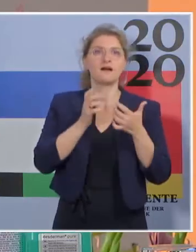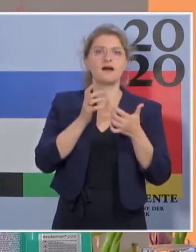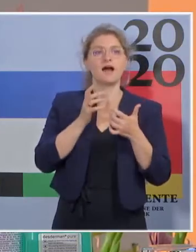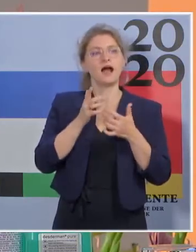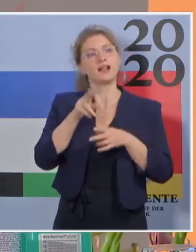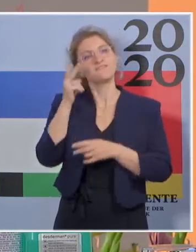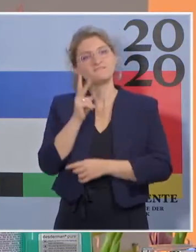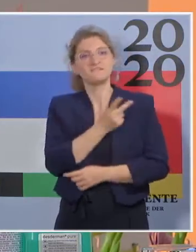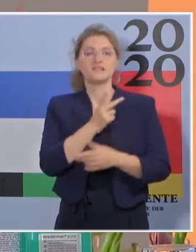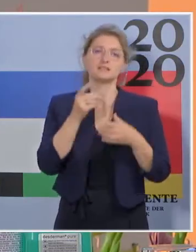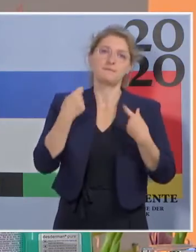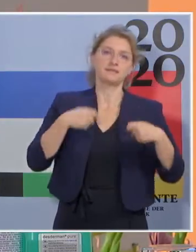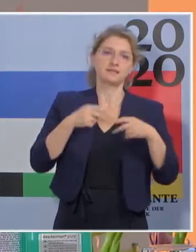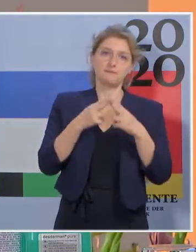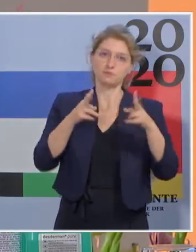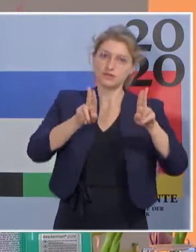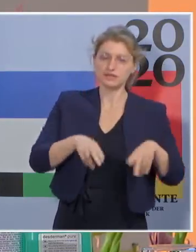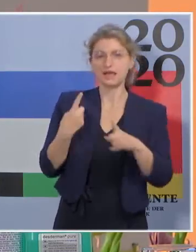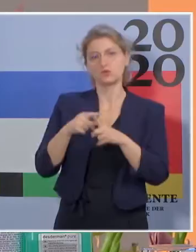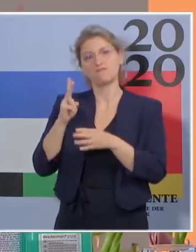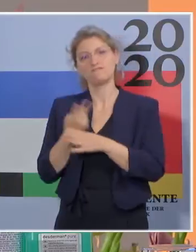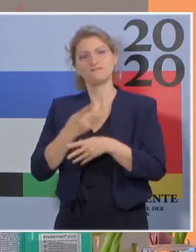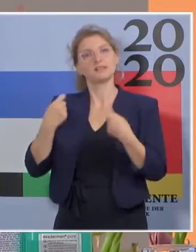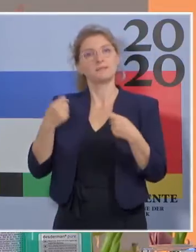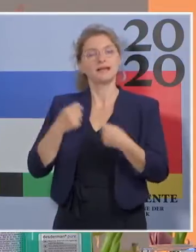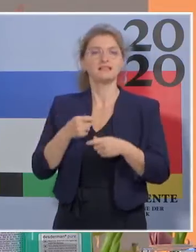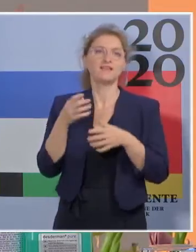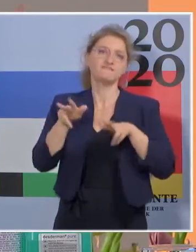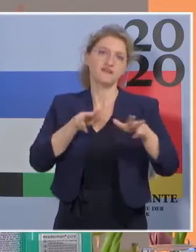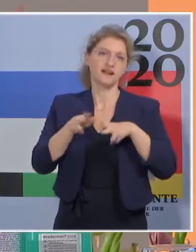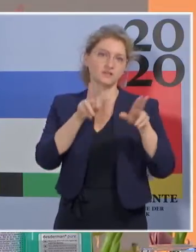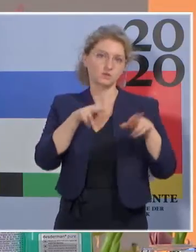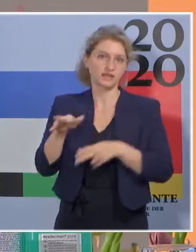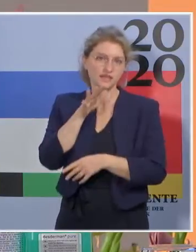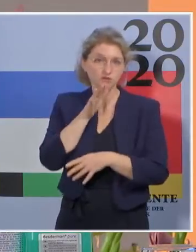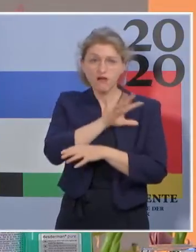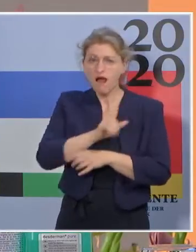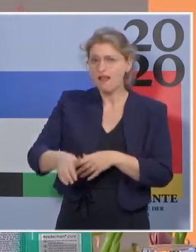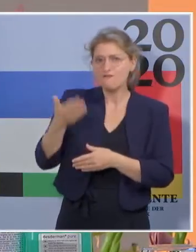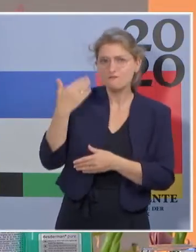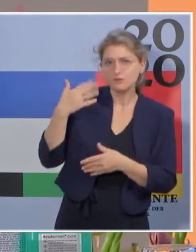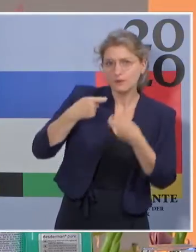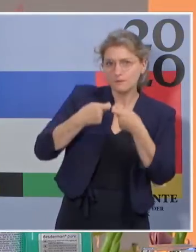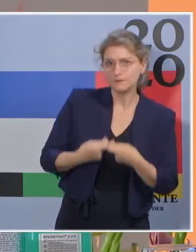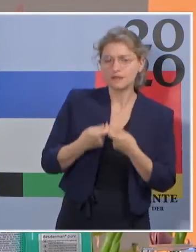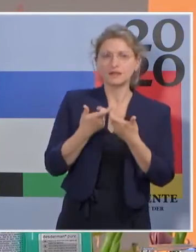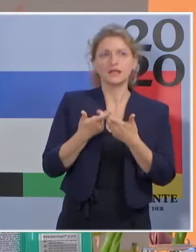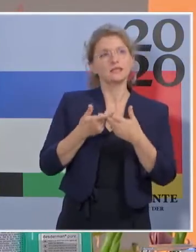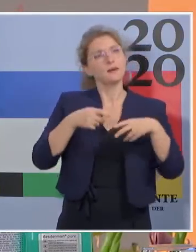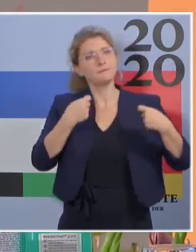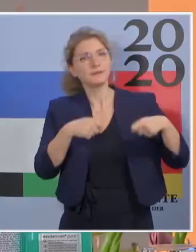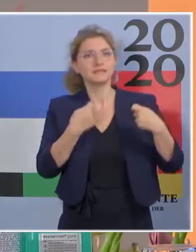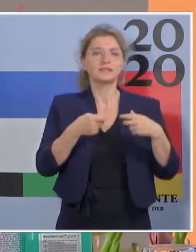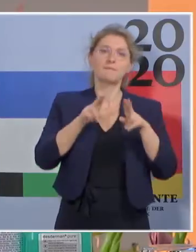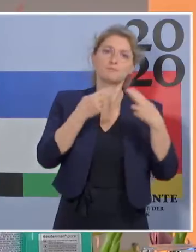des Bundesrates und die Vizepräsidentin des Verwaltungsgerichtshofes, alle ehemaligen Mitglieder der Präsidien des National- und